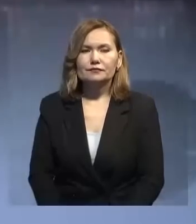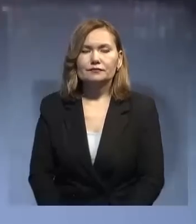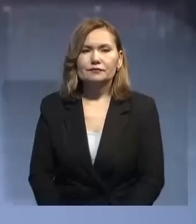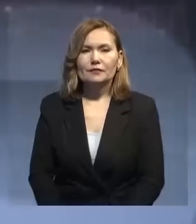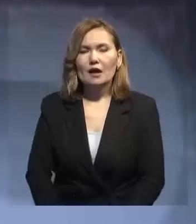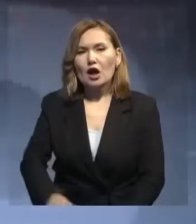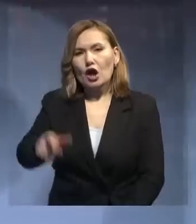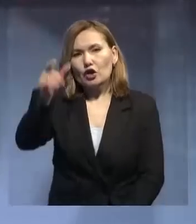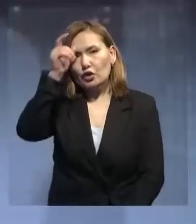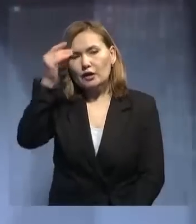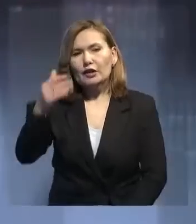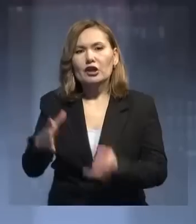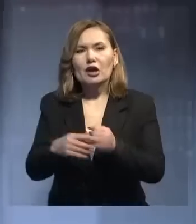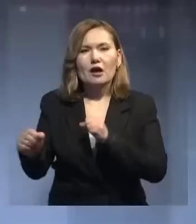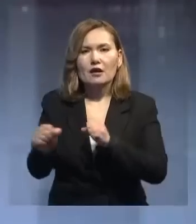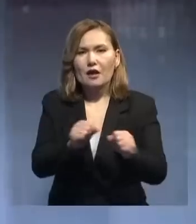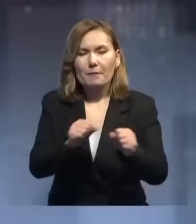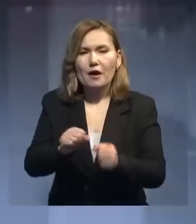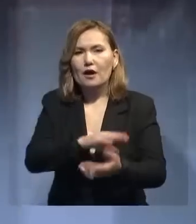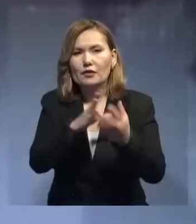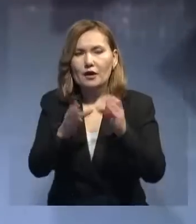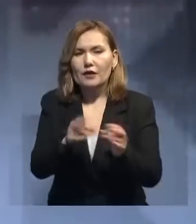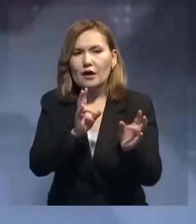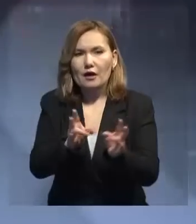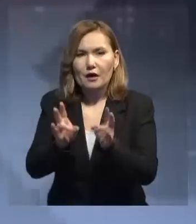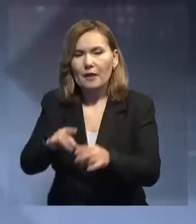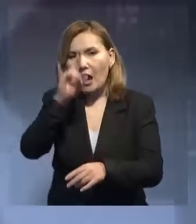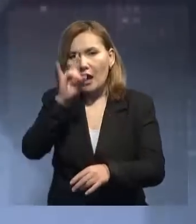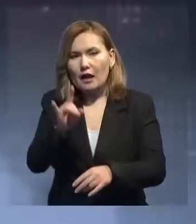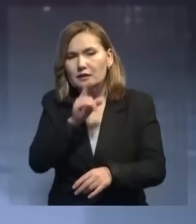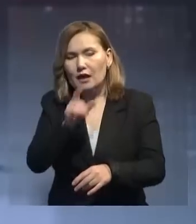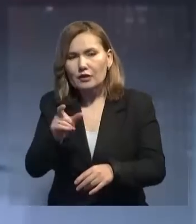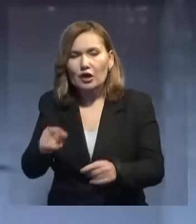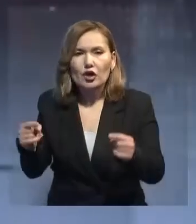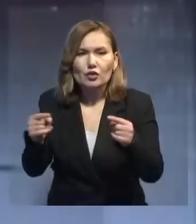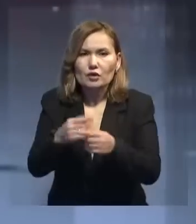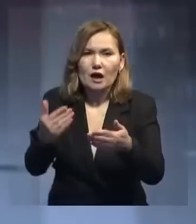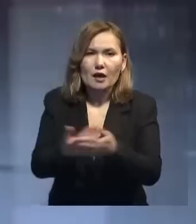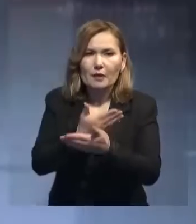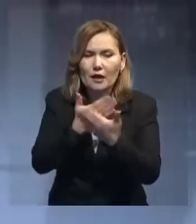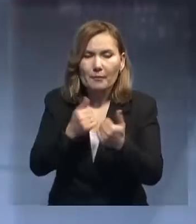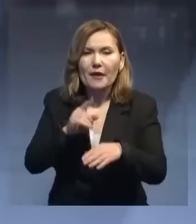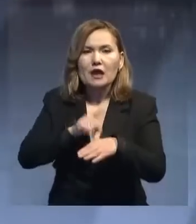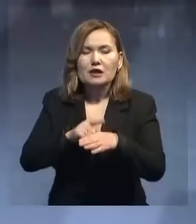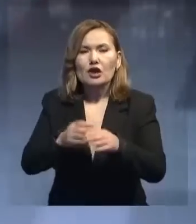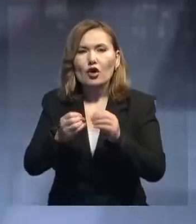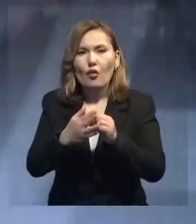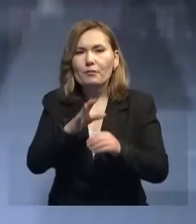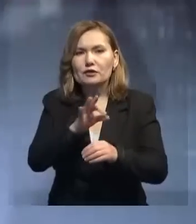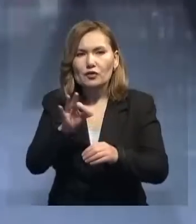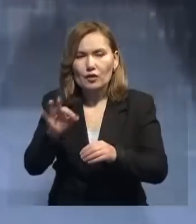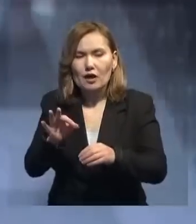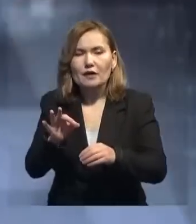Ал Түркиядағы жойқын жер сілкінісінен зардап шеккен қазақстандықтар туралы нақты ақпар жоқ. Сағат 15:00-дегі жағдай